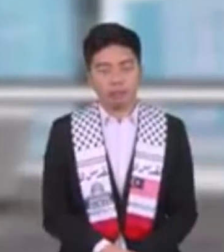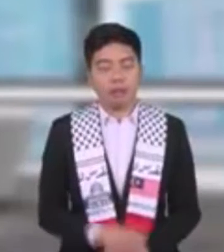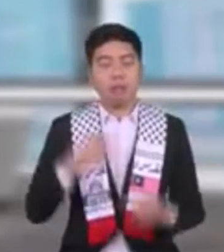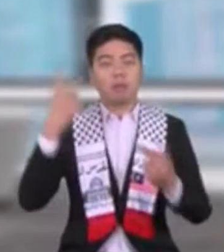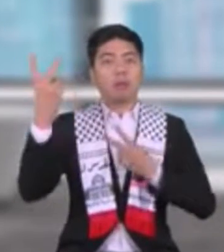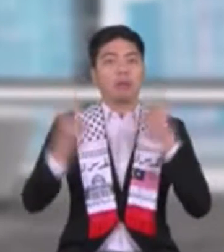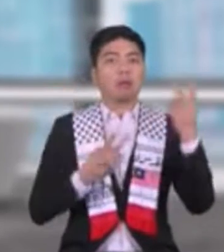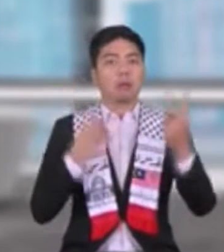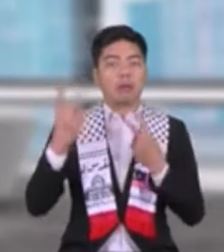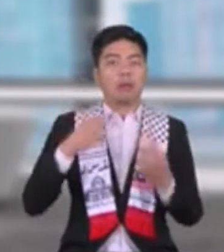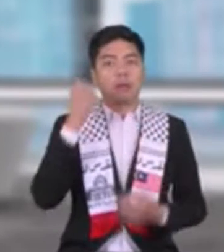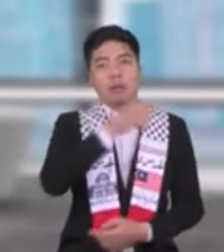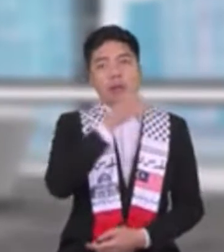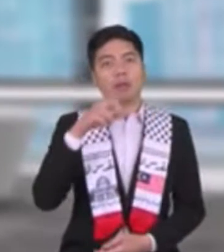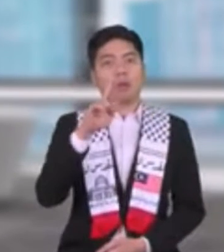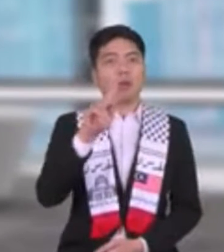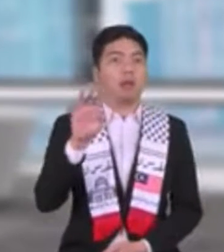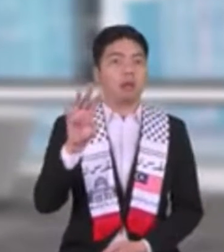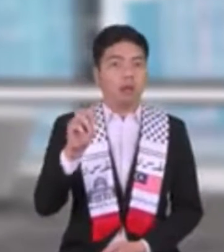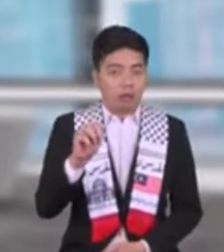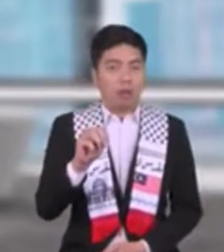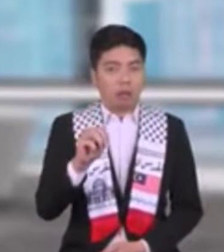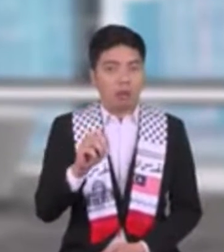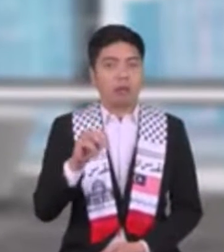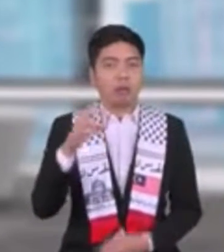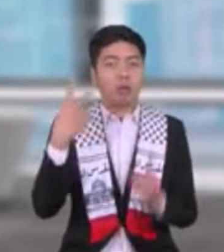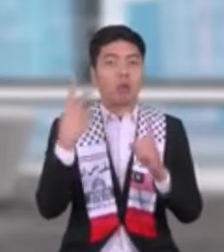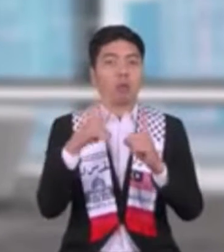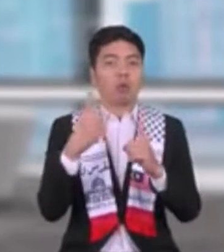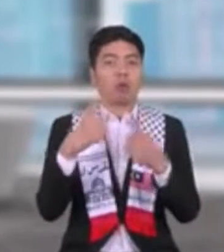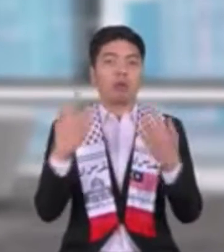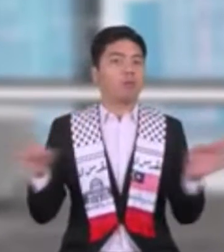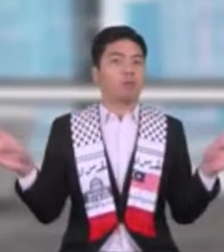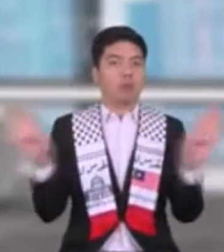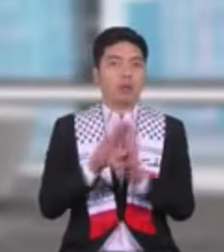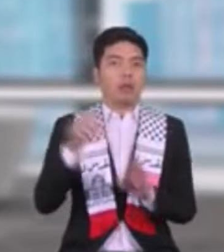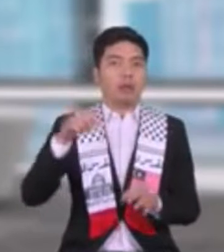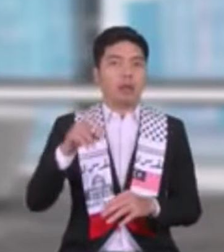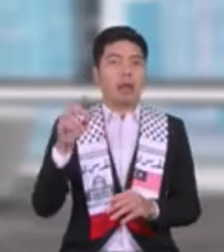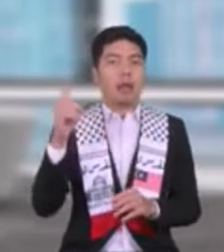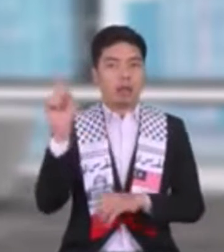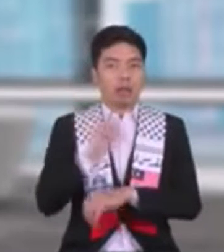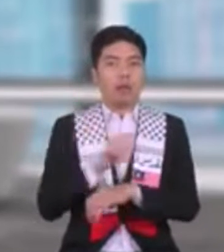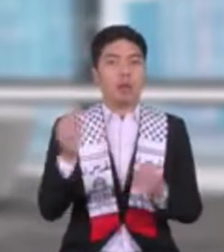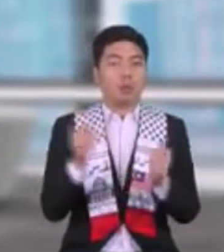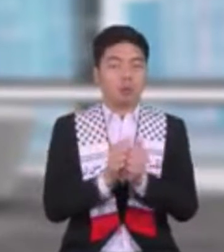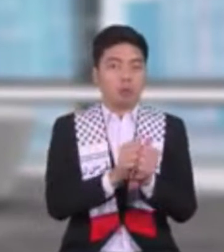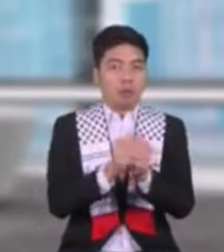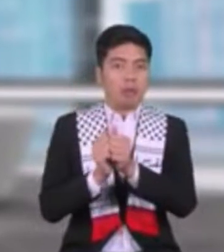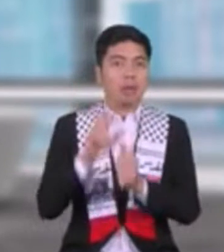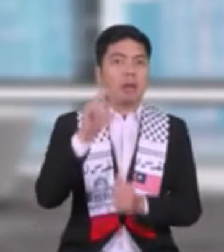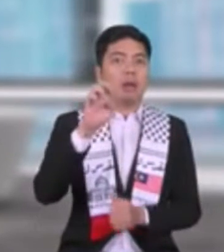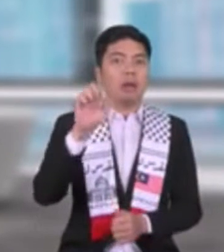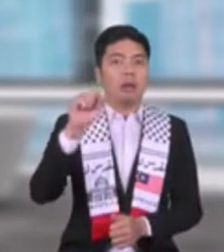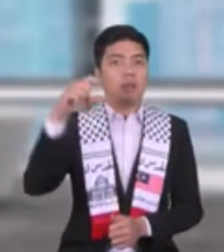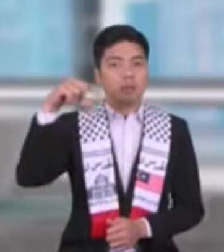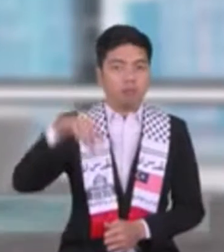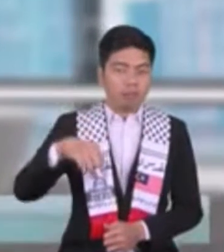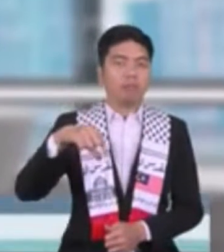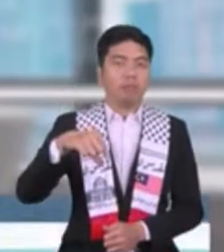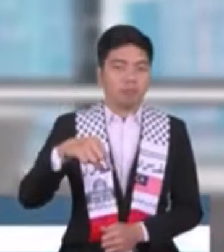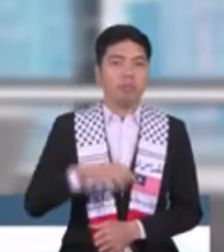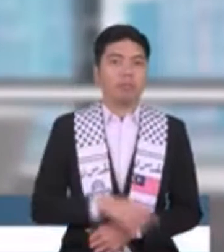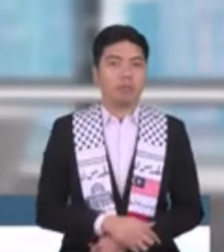Jelajah Ramadan RTM edisi ke-12 yang melabuh tirainya hari ini menjadi platform terbaik penaja bersabah jenama NESQ mempromosikan produk